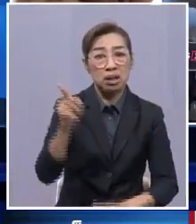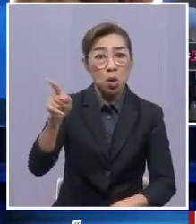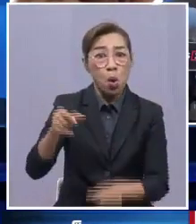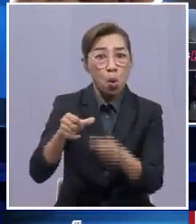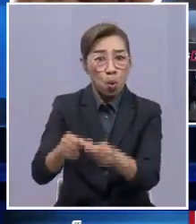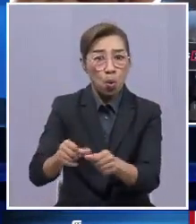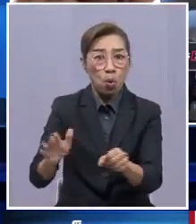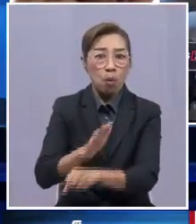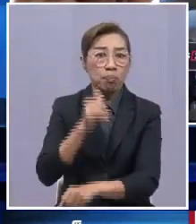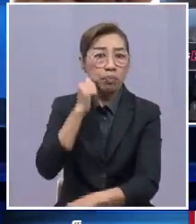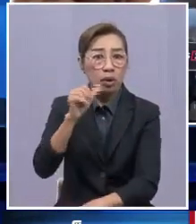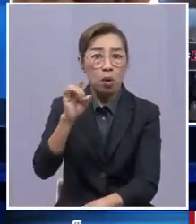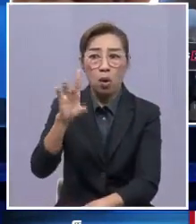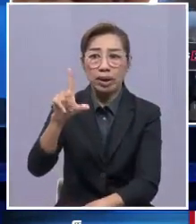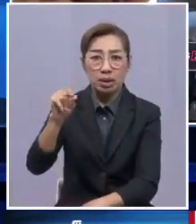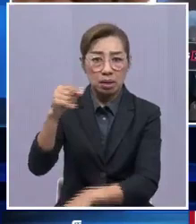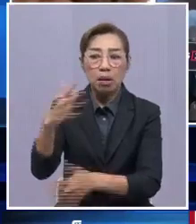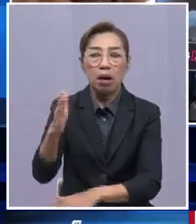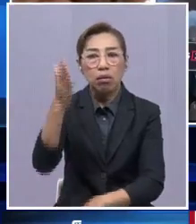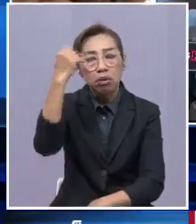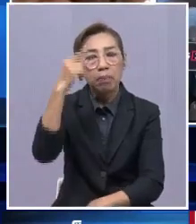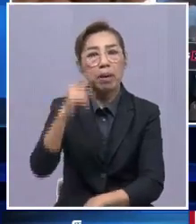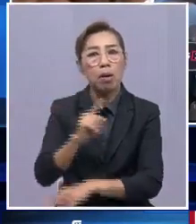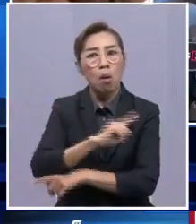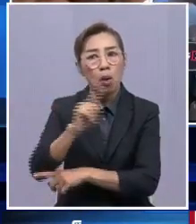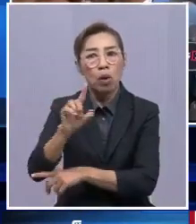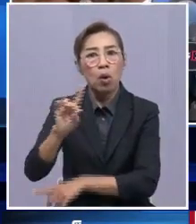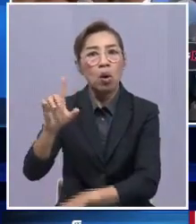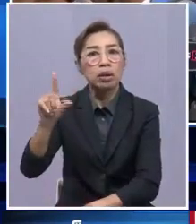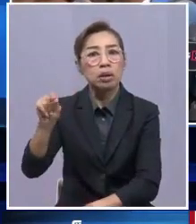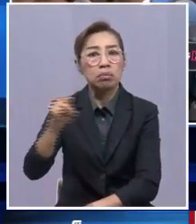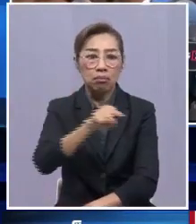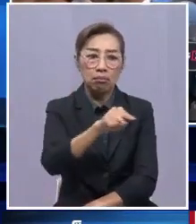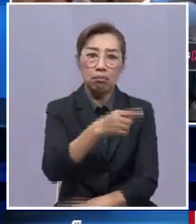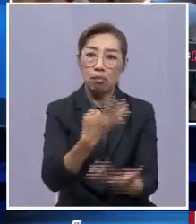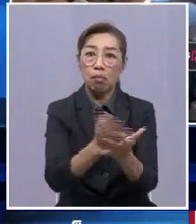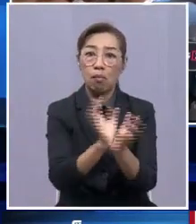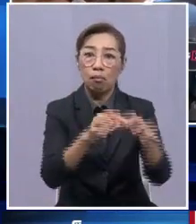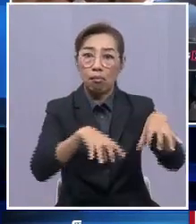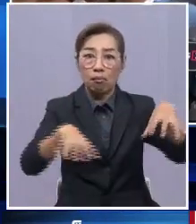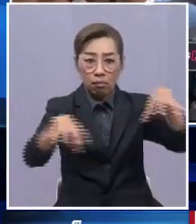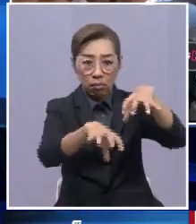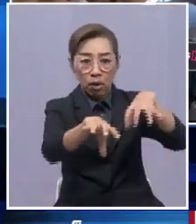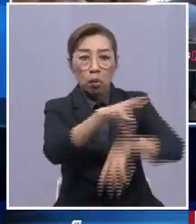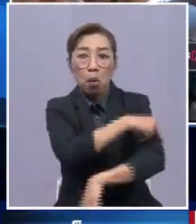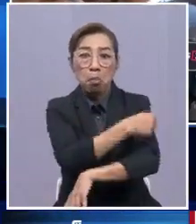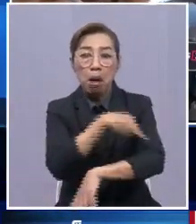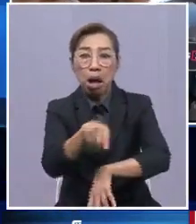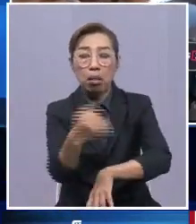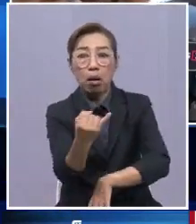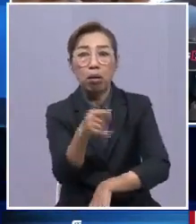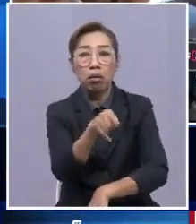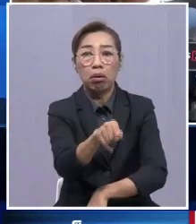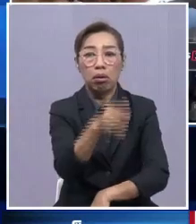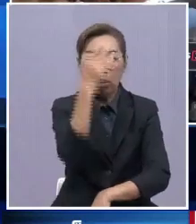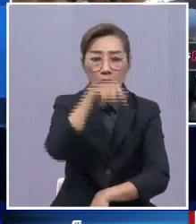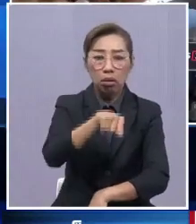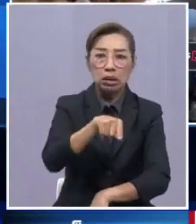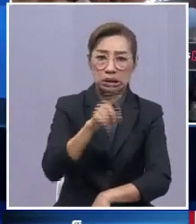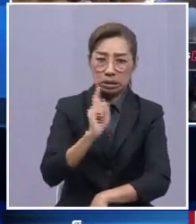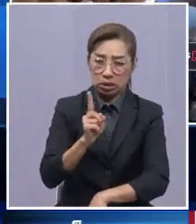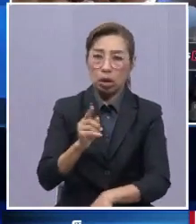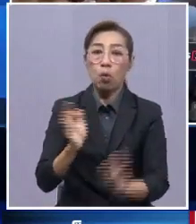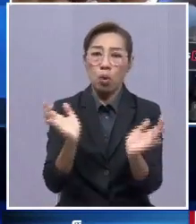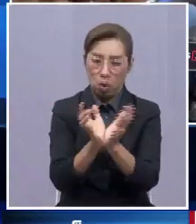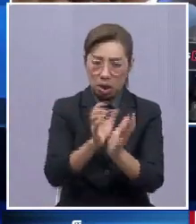คำถามแล้วนะฮะโดยที่ทำไมล่ะโรงพยาบาลราชทัณฑ์มีศักยภาพไม่เพียงพอหรือเราเห็นด้วยว่าผู้ถูกคุมขังควรได้รับ